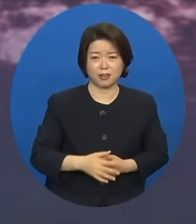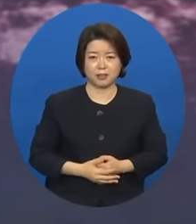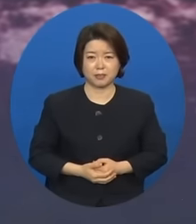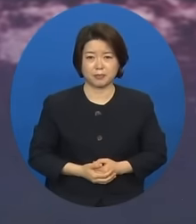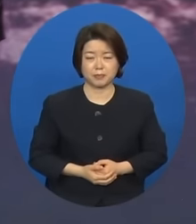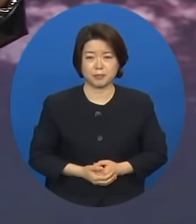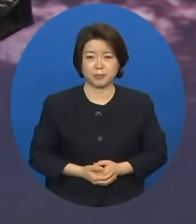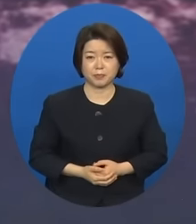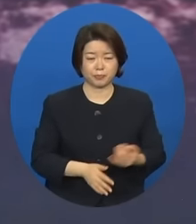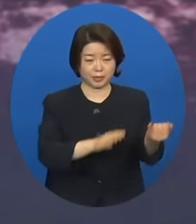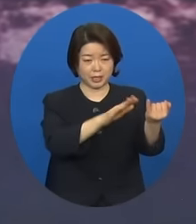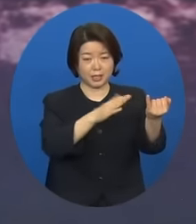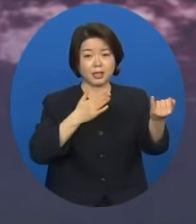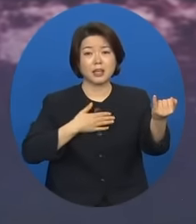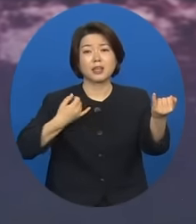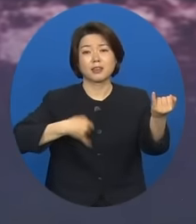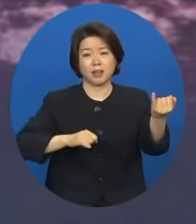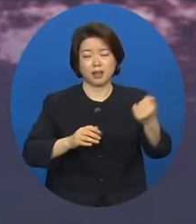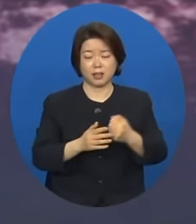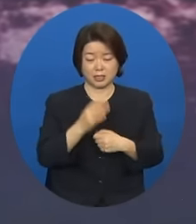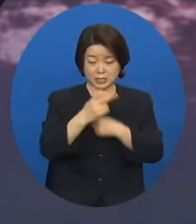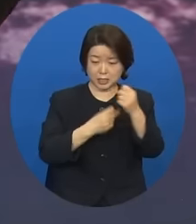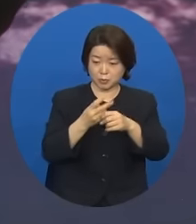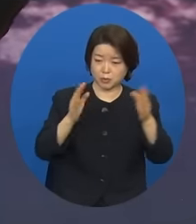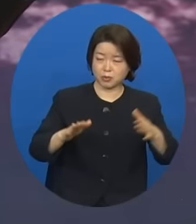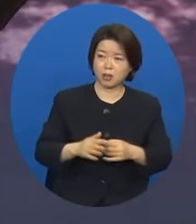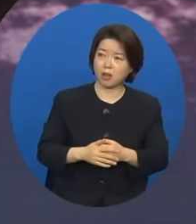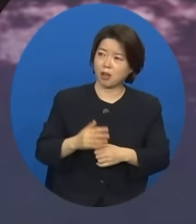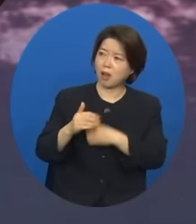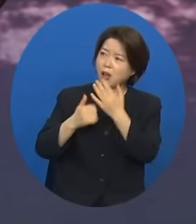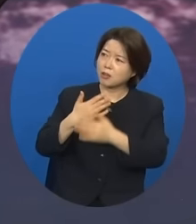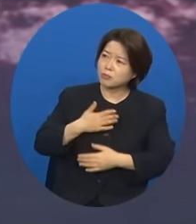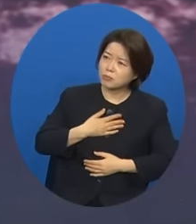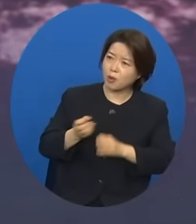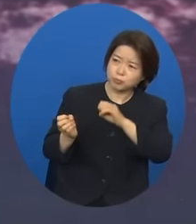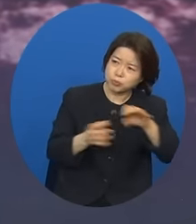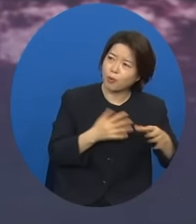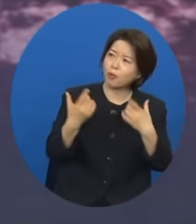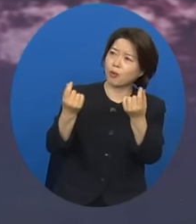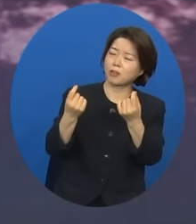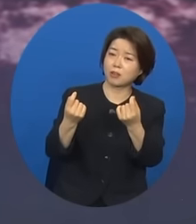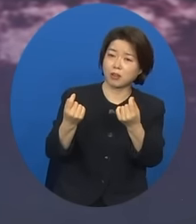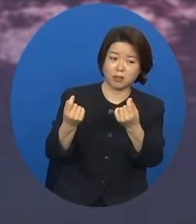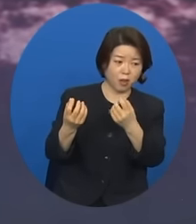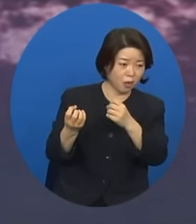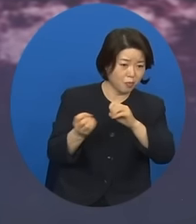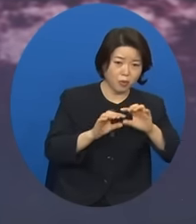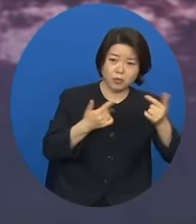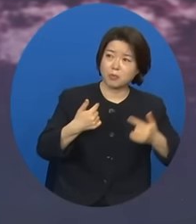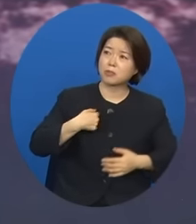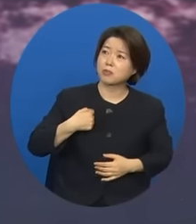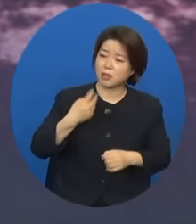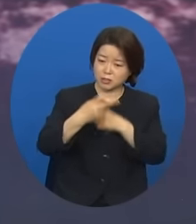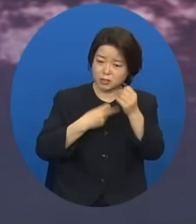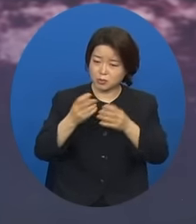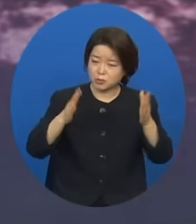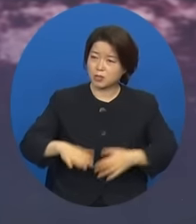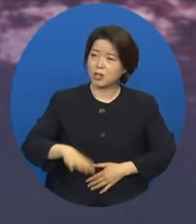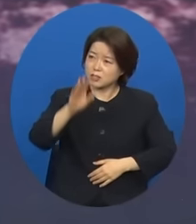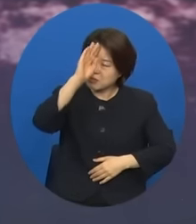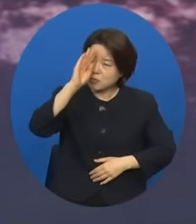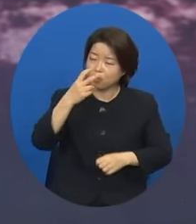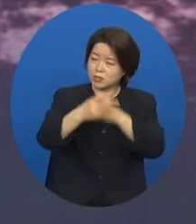얘기했어 12년간 아 하나님 날 버리어 아 버리지 않고 내가어떻게 이이 병을